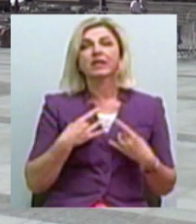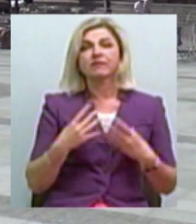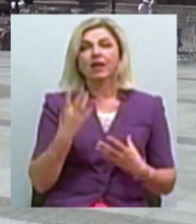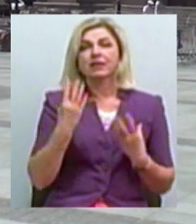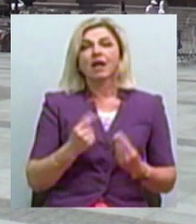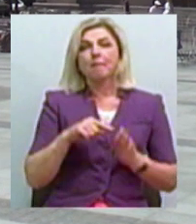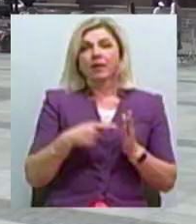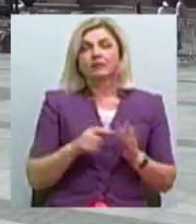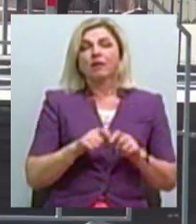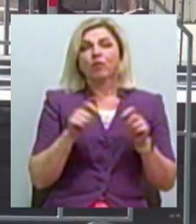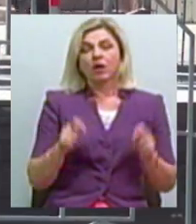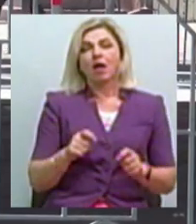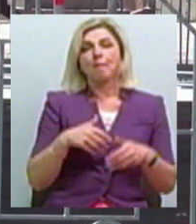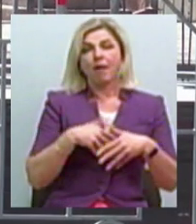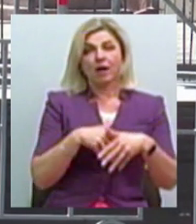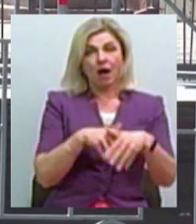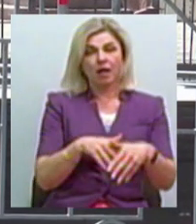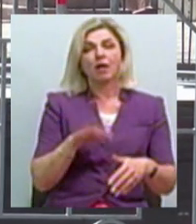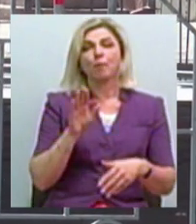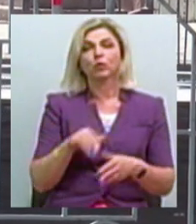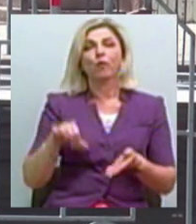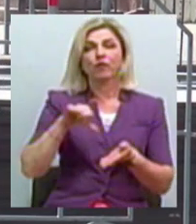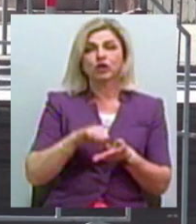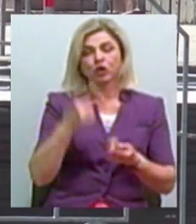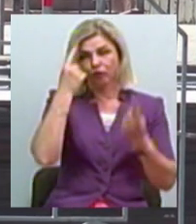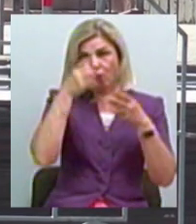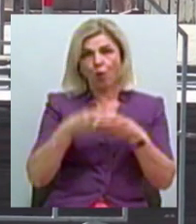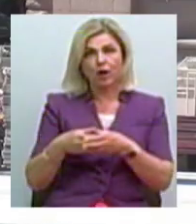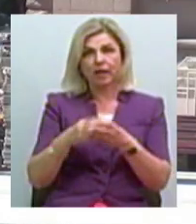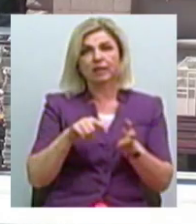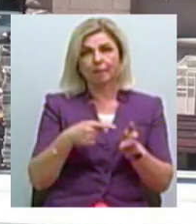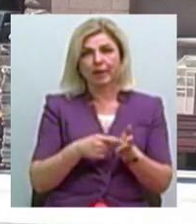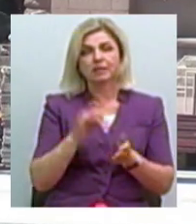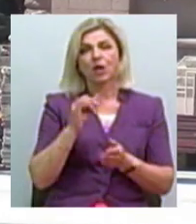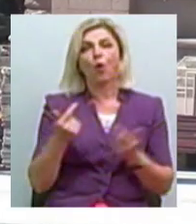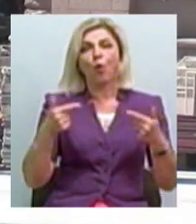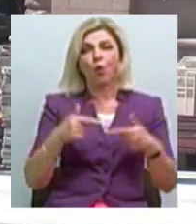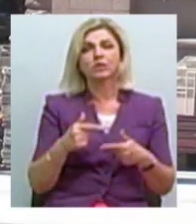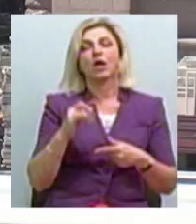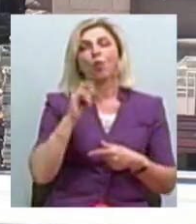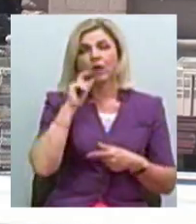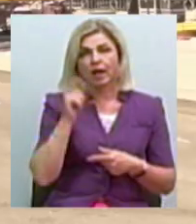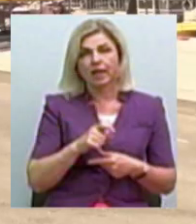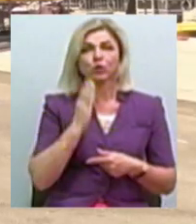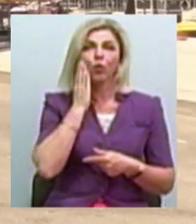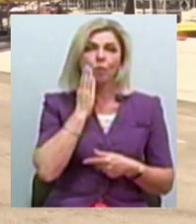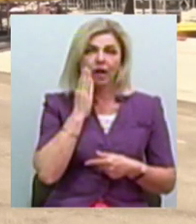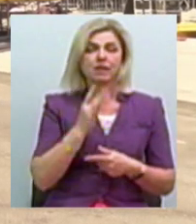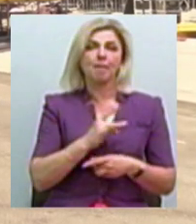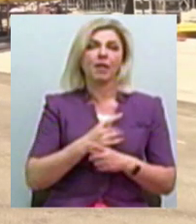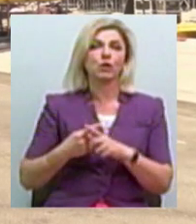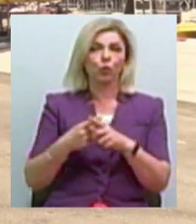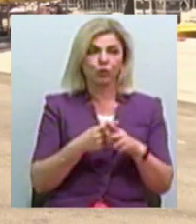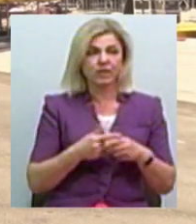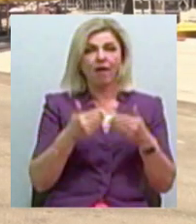Миколаєві відкриється гала-парадом. Крім того, планується виступи творчих колективів міста, зіркові гості з України, Білорусі і Румунії, тематичні фотозони і